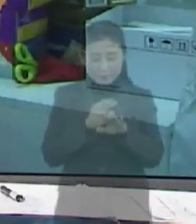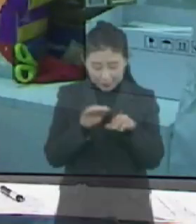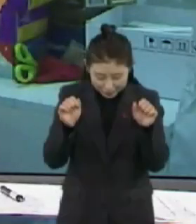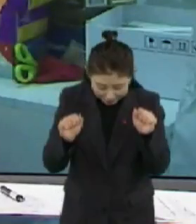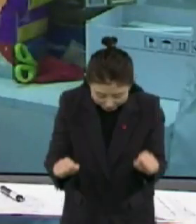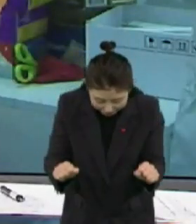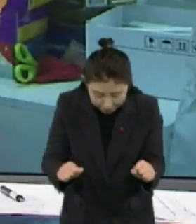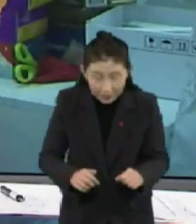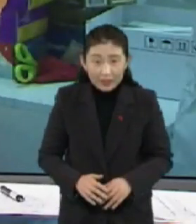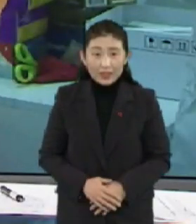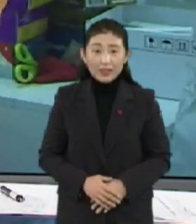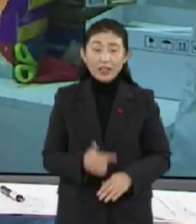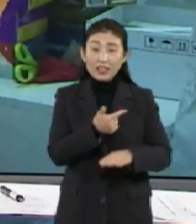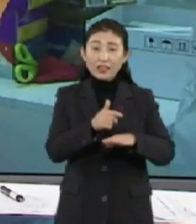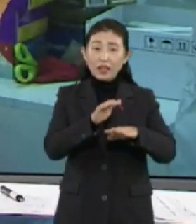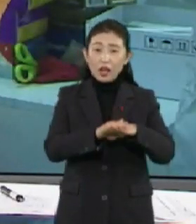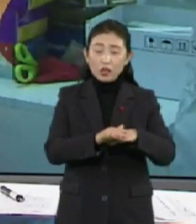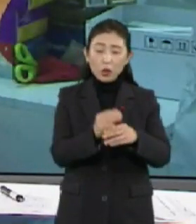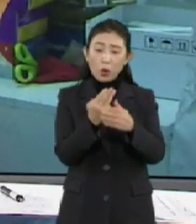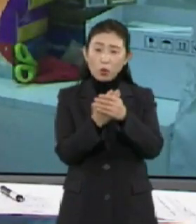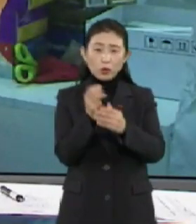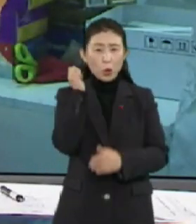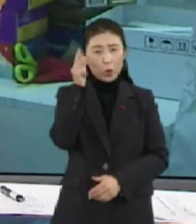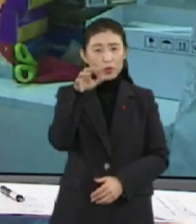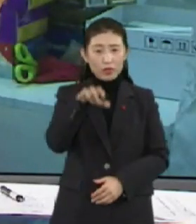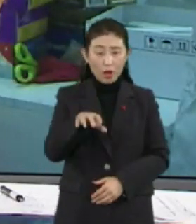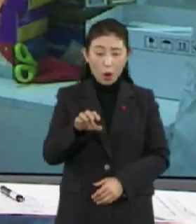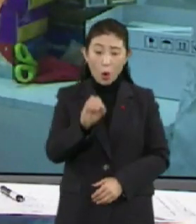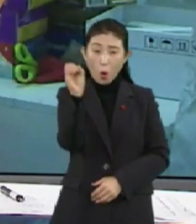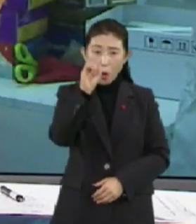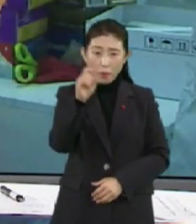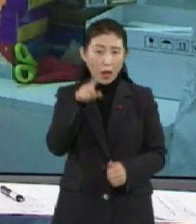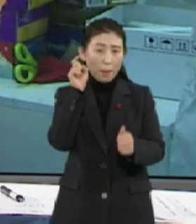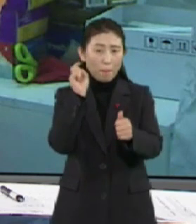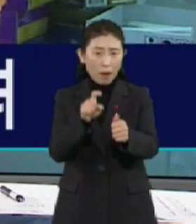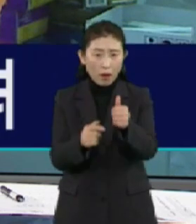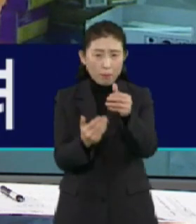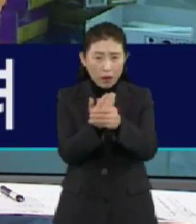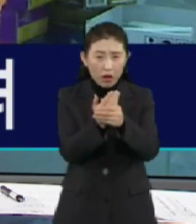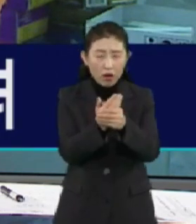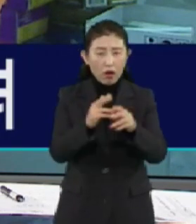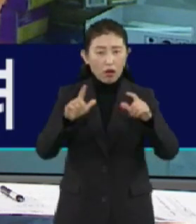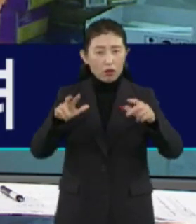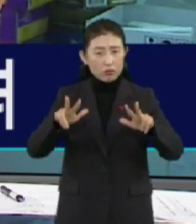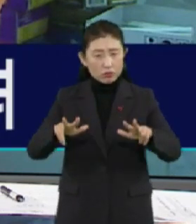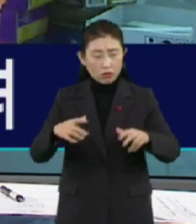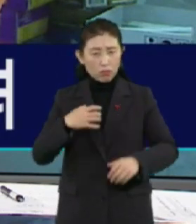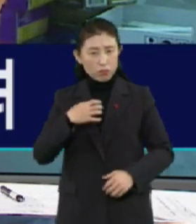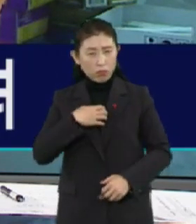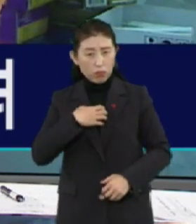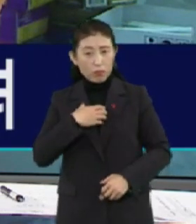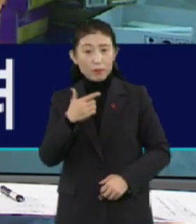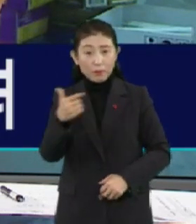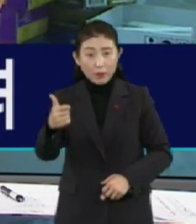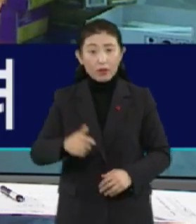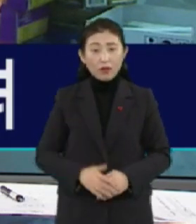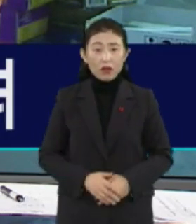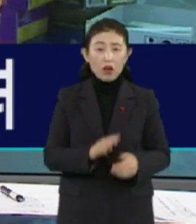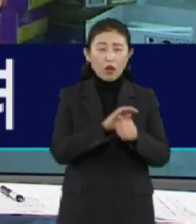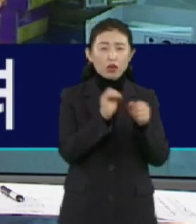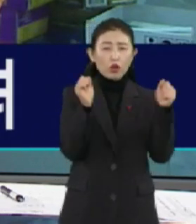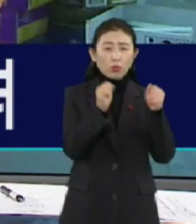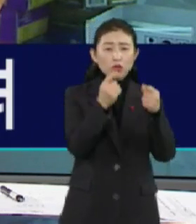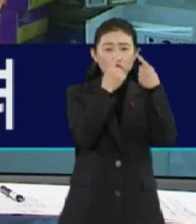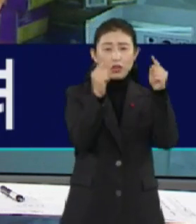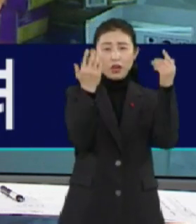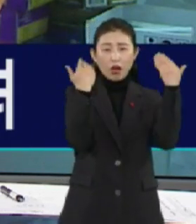여러분 안녕하십니까? 대전의 한 온천 호텔에서 오미크론 확진자가 발생해 지역사회 확산 우려가 커지고 있습니다.